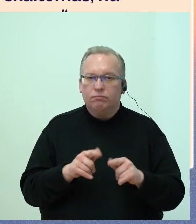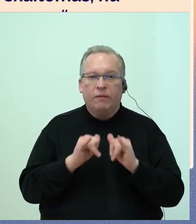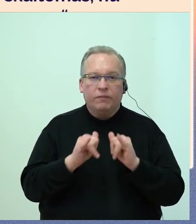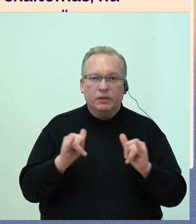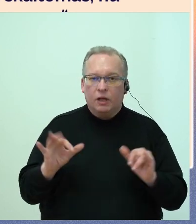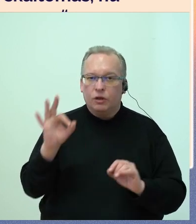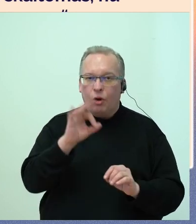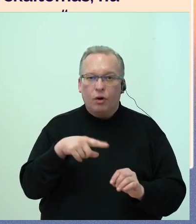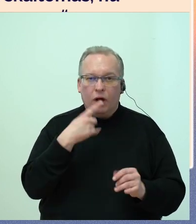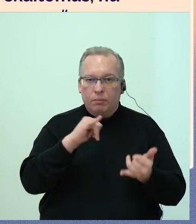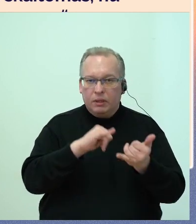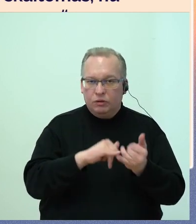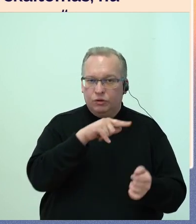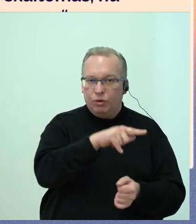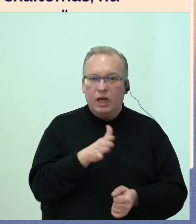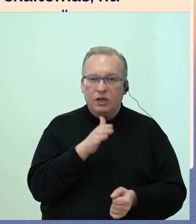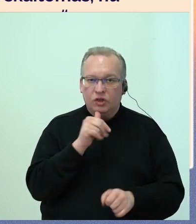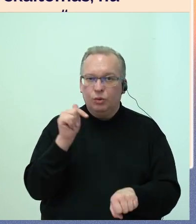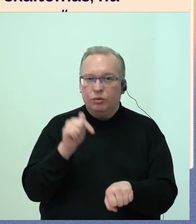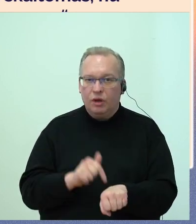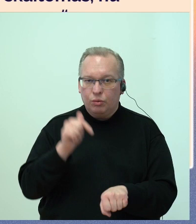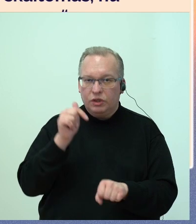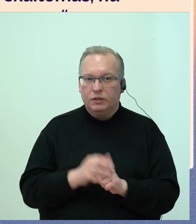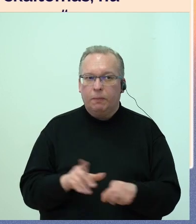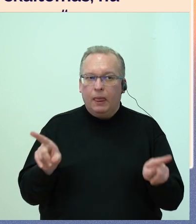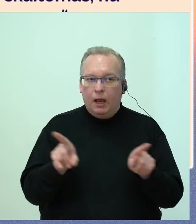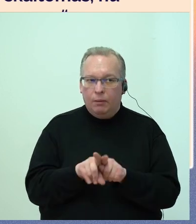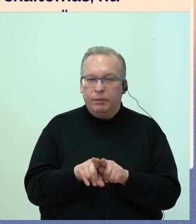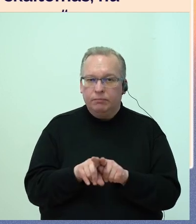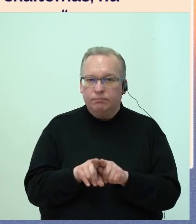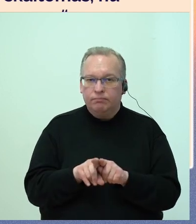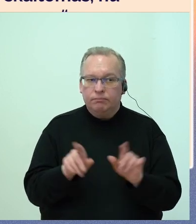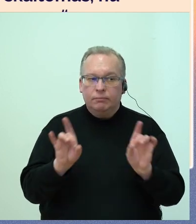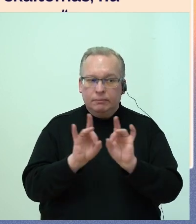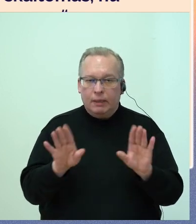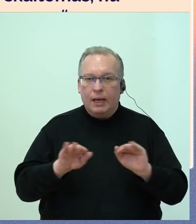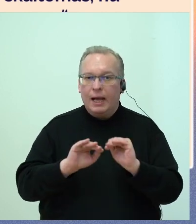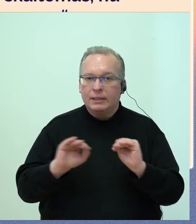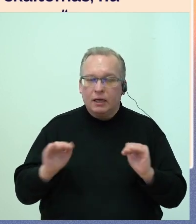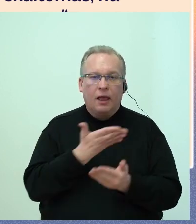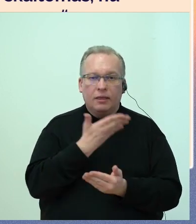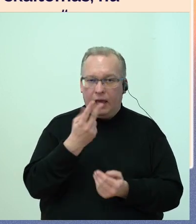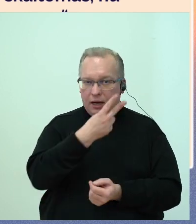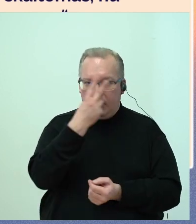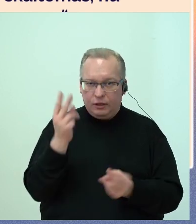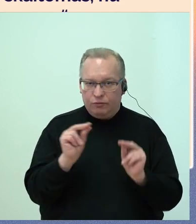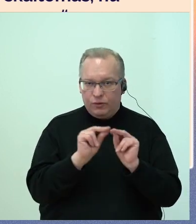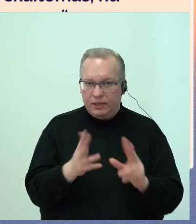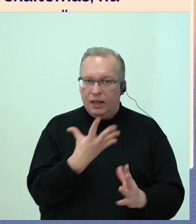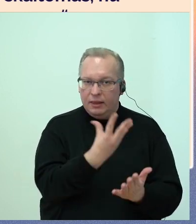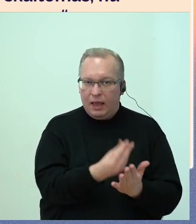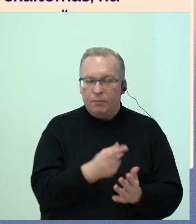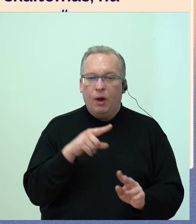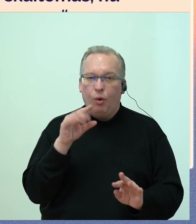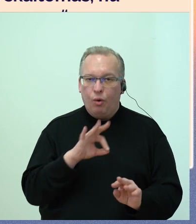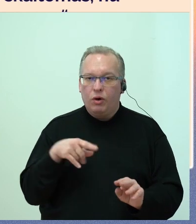tiesiog kalbant apie istoriją žydų, kad jaučiasi tas skirtis, kad tai nėra Lietuvos tragedija. Ar ne? Dažnai,